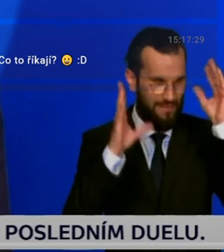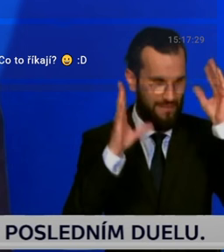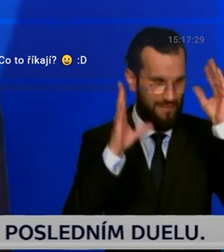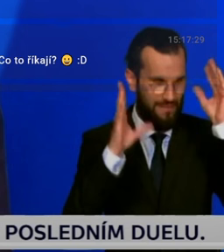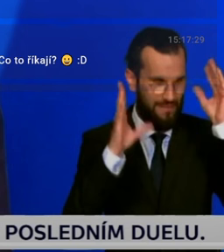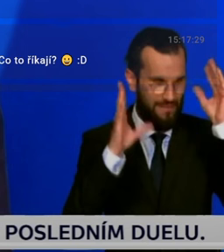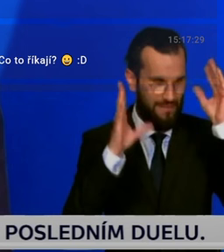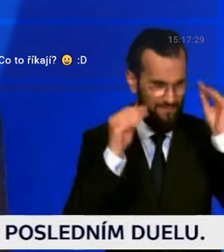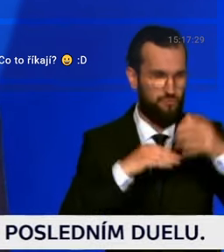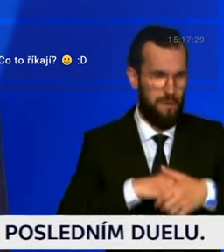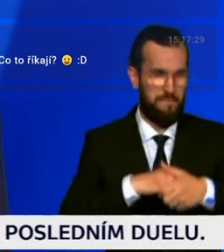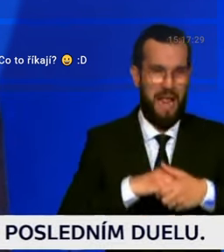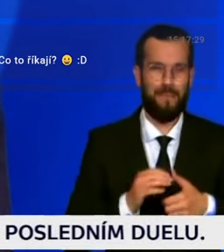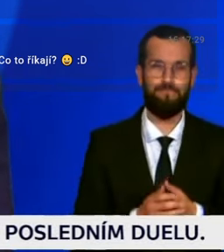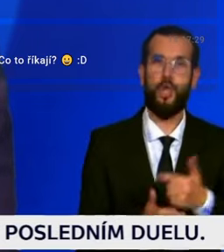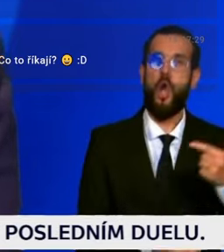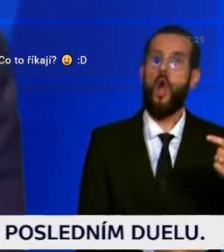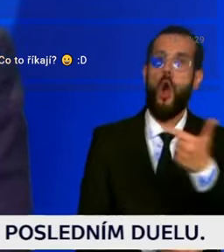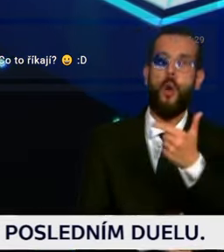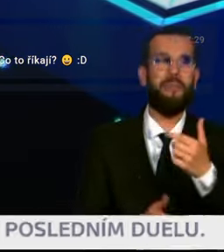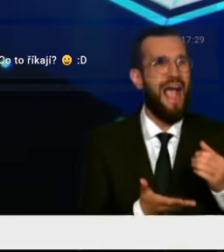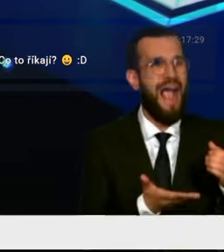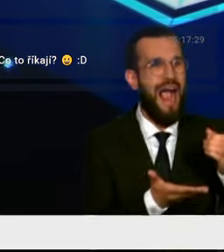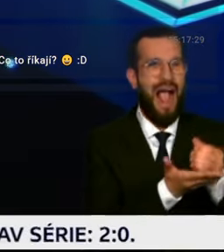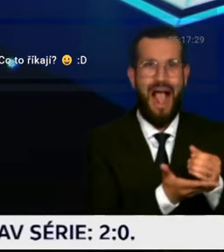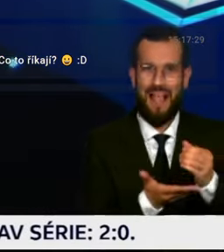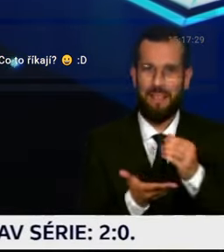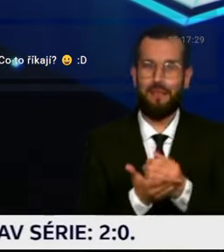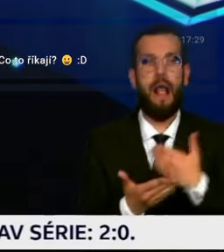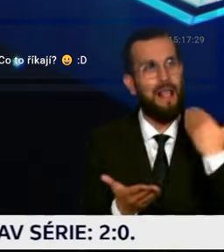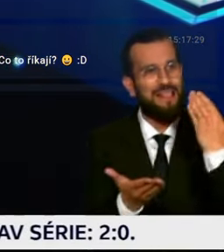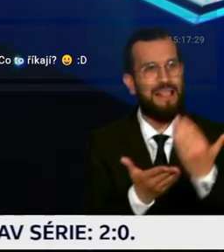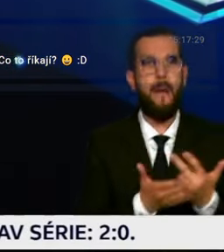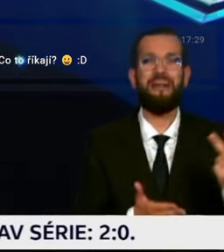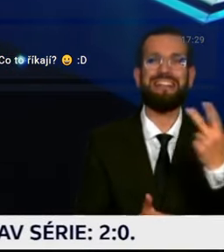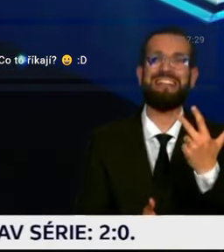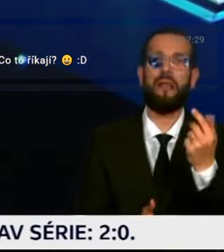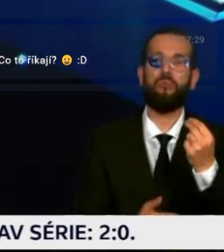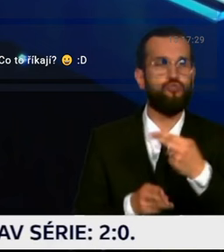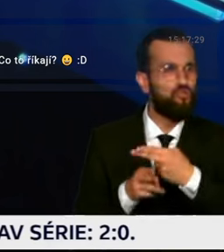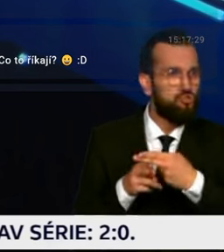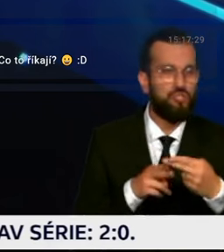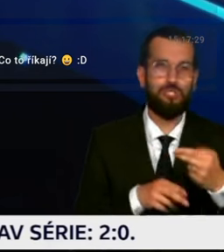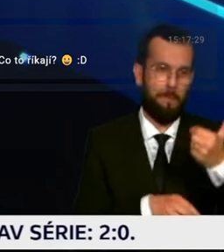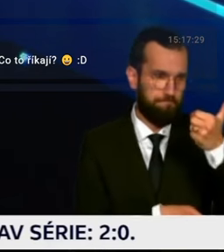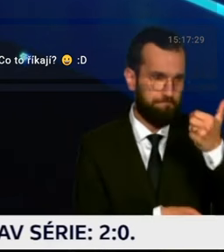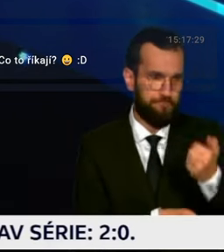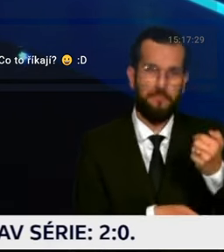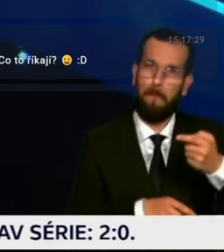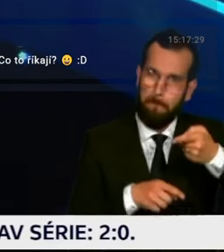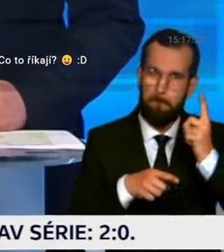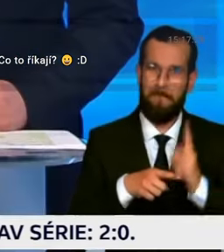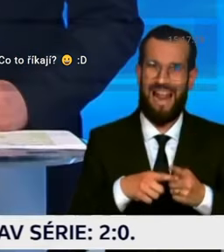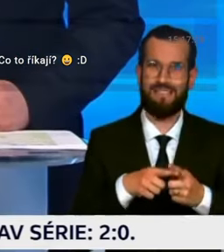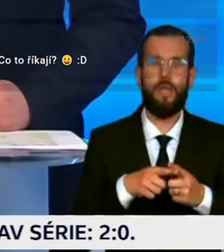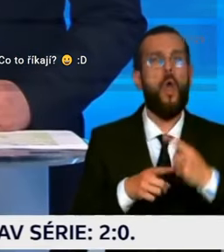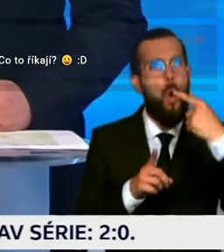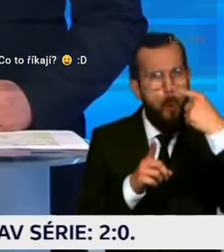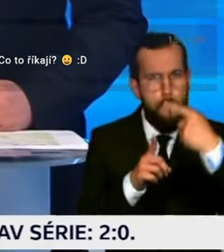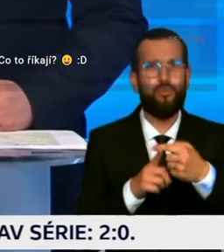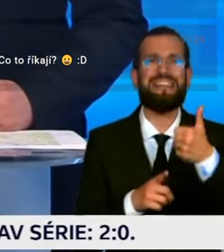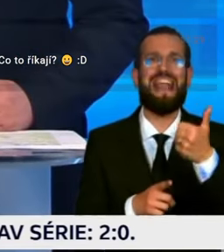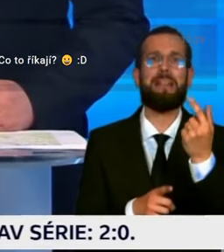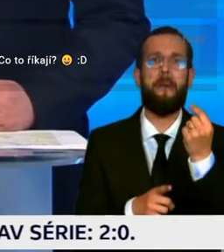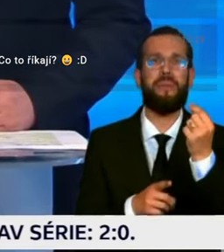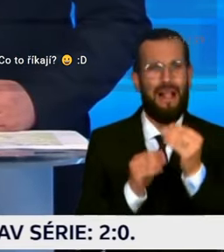do či kandidáti budú mať dnes večer po 30 minút čistého času meraného časomer vrátane záverečnej